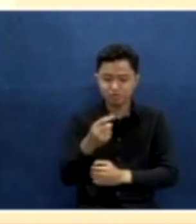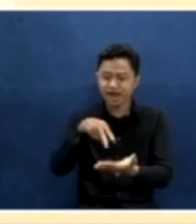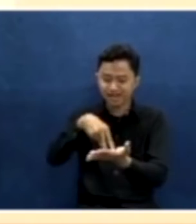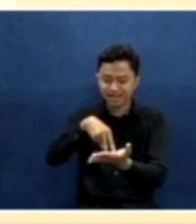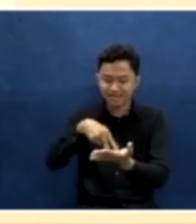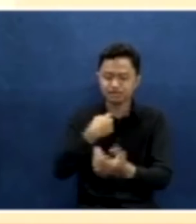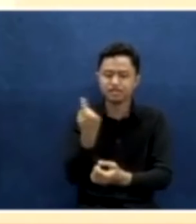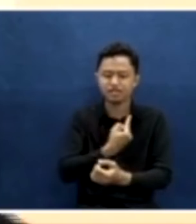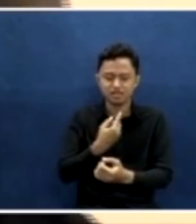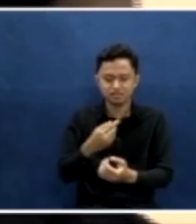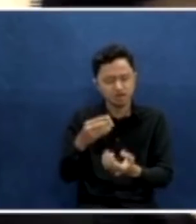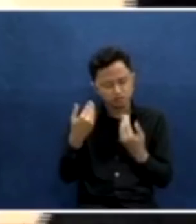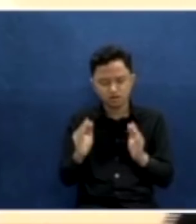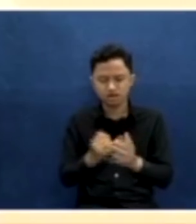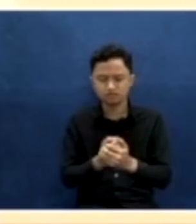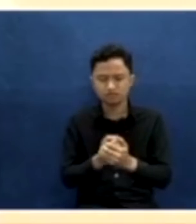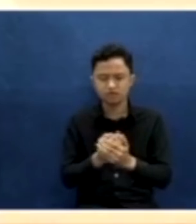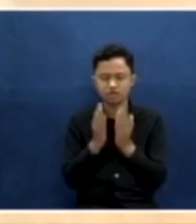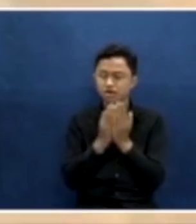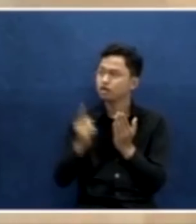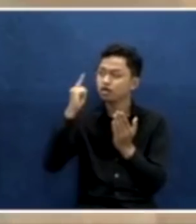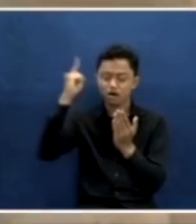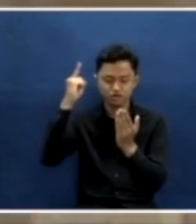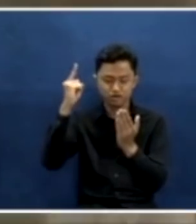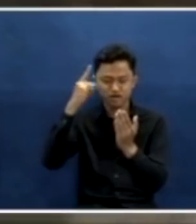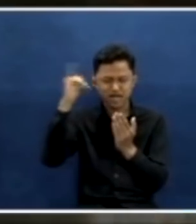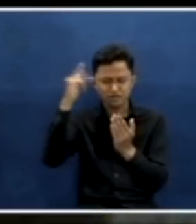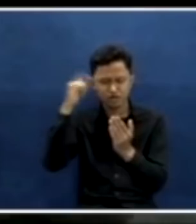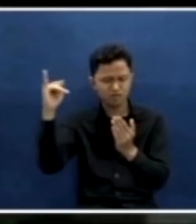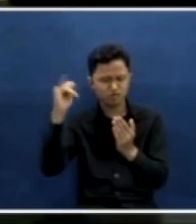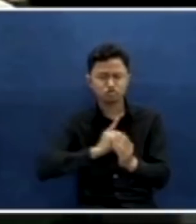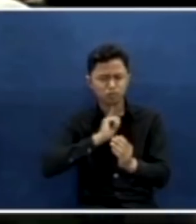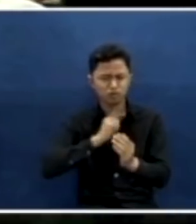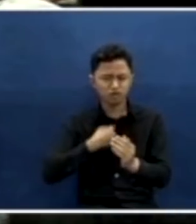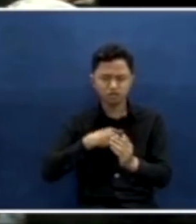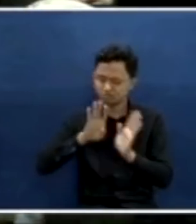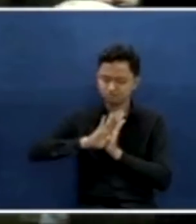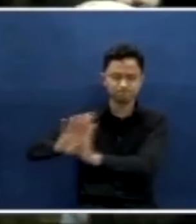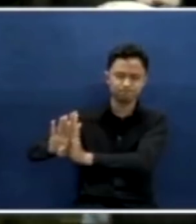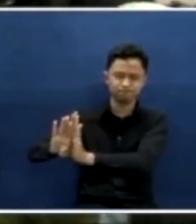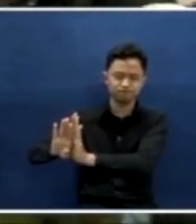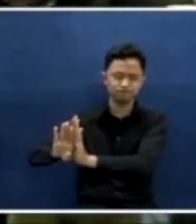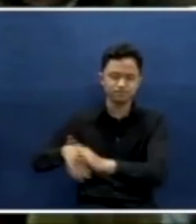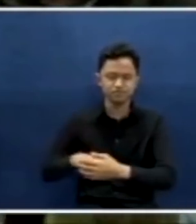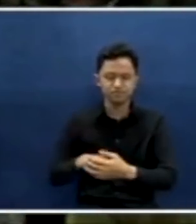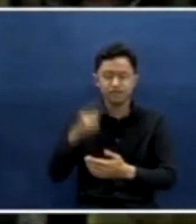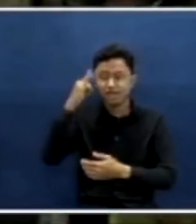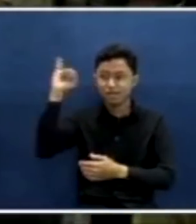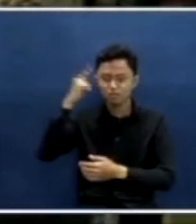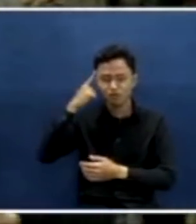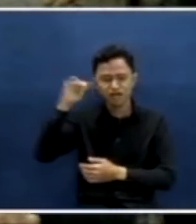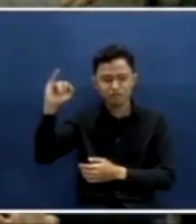kami ya Allah jauhkanlah kami dari ilmu yang menjadikan kami sombong jauhkanlah kami dari setiap ilmu yang